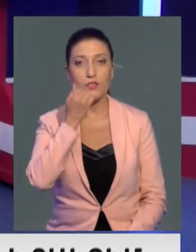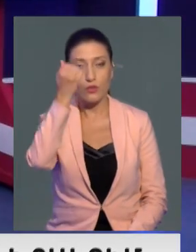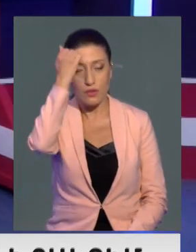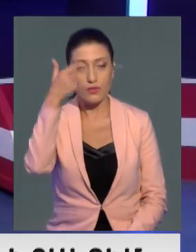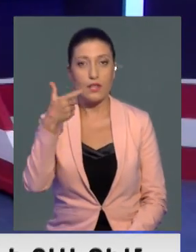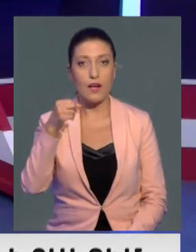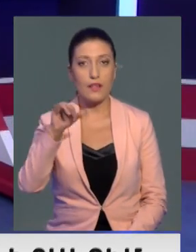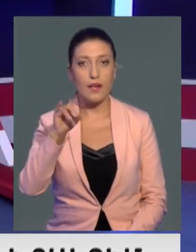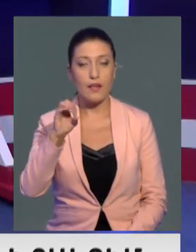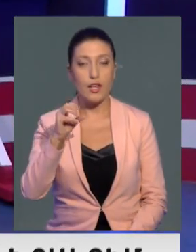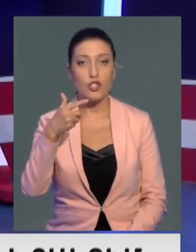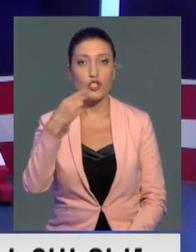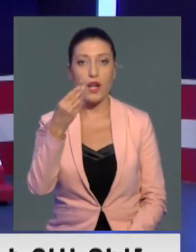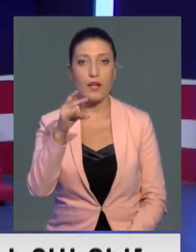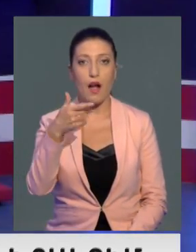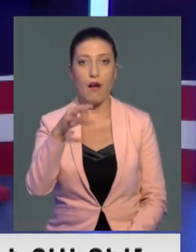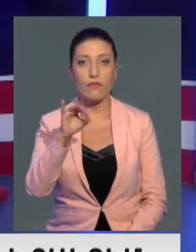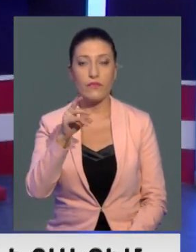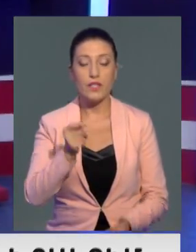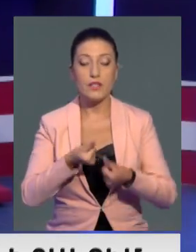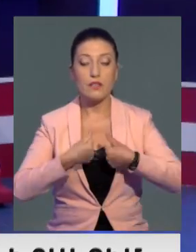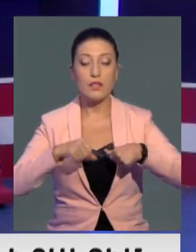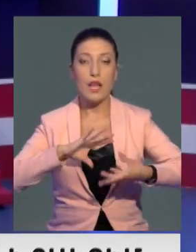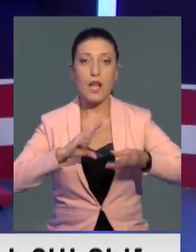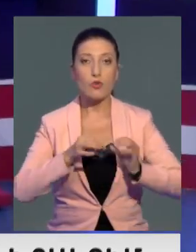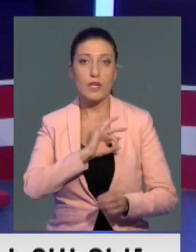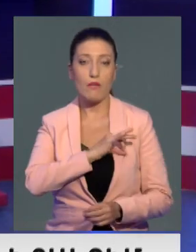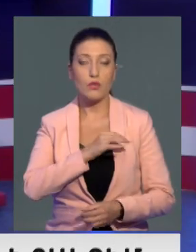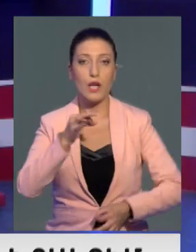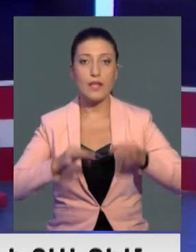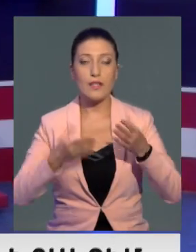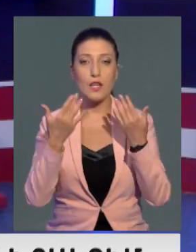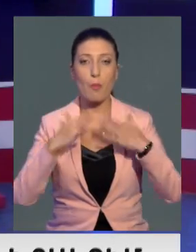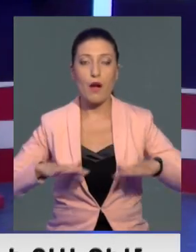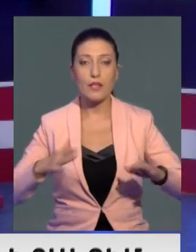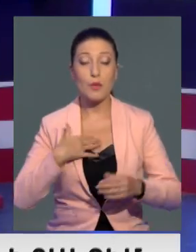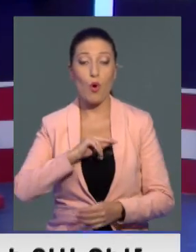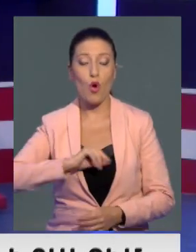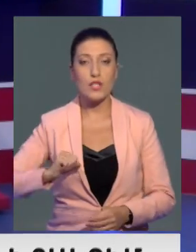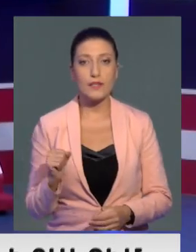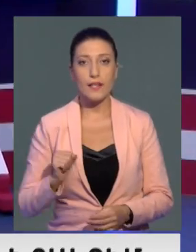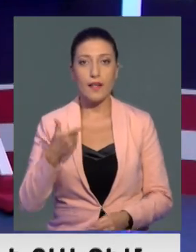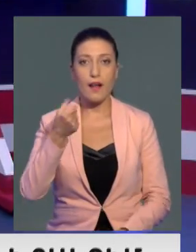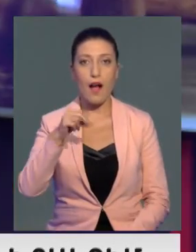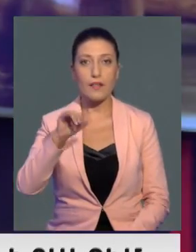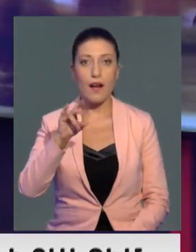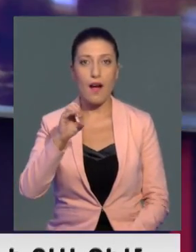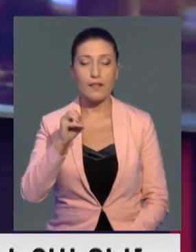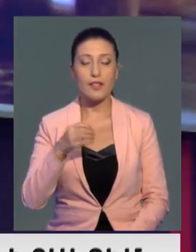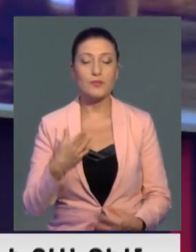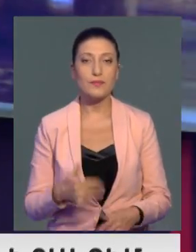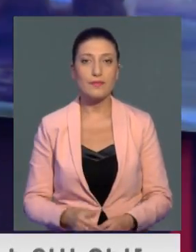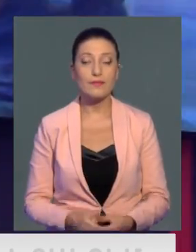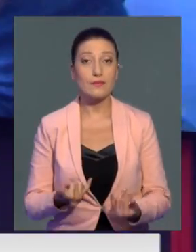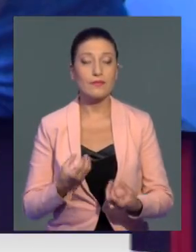Շնորհակալություն Գայանն է, Շենգավիթի վարչական շրջանի ընդհանուր իրավասության դատարանի բակից, մեզ էր միացել իմ գործընկեր Գայանե Բալայանը, այժմ